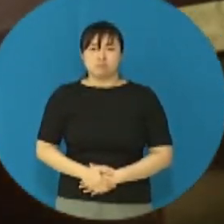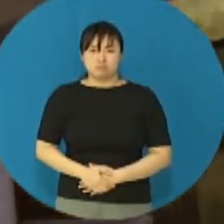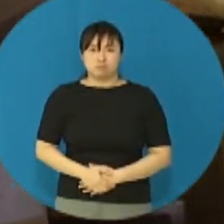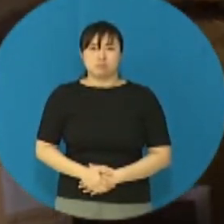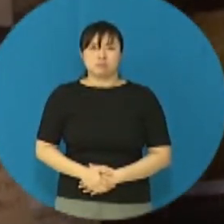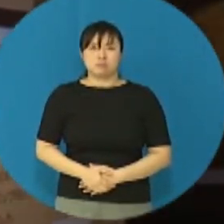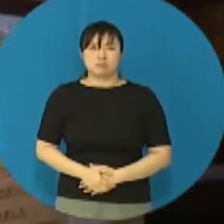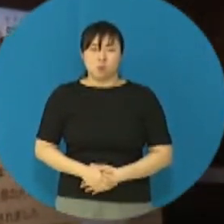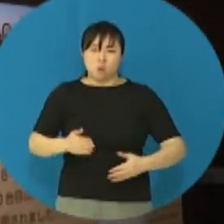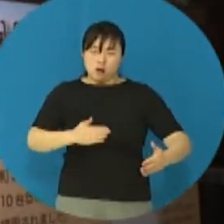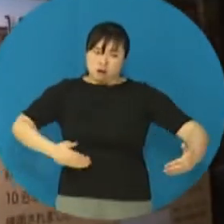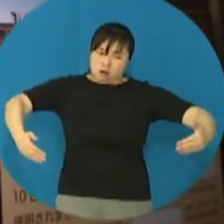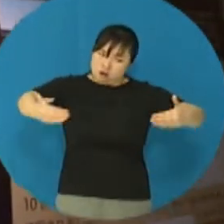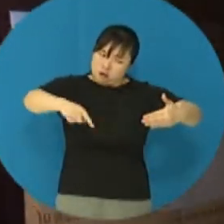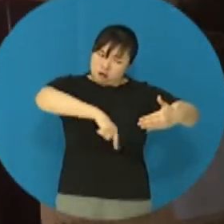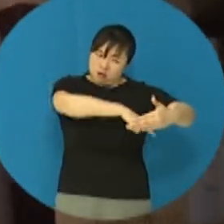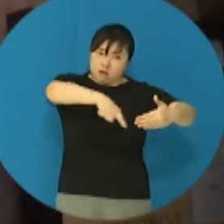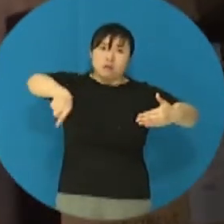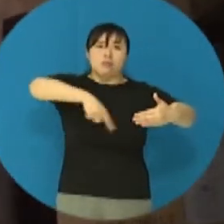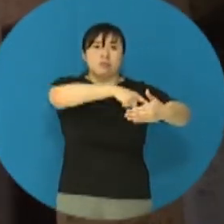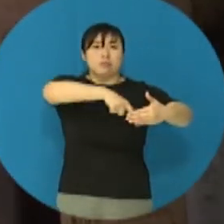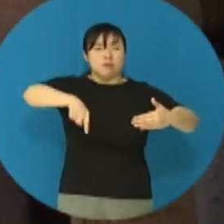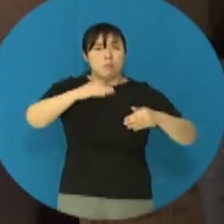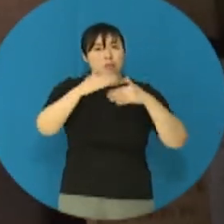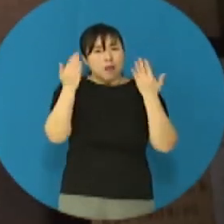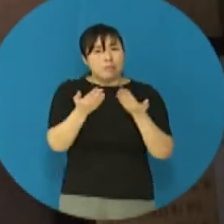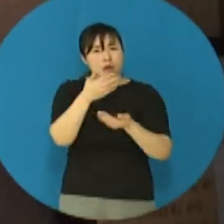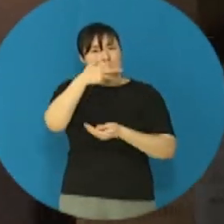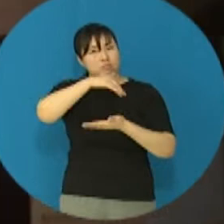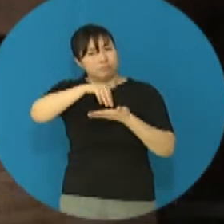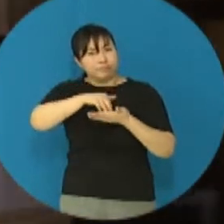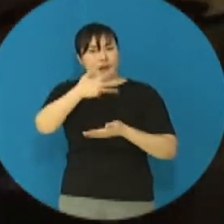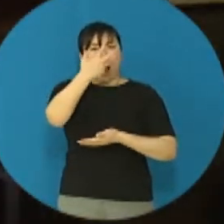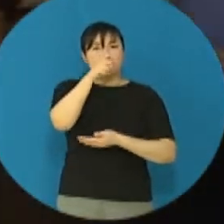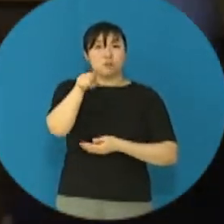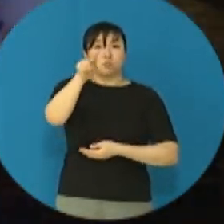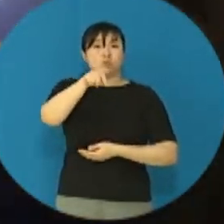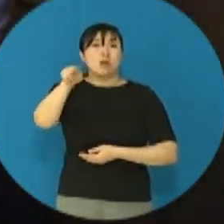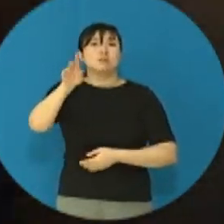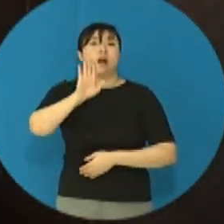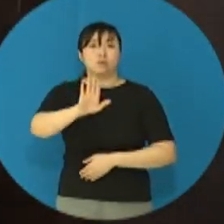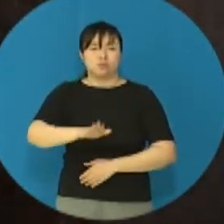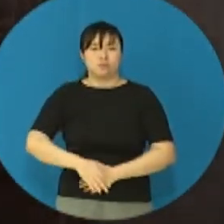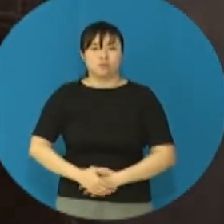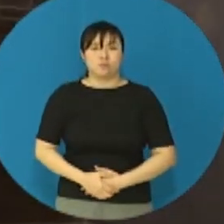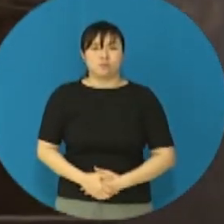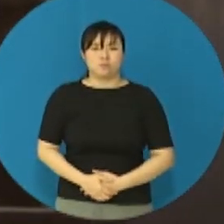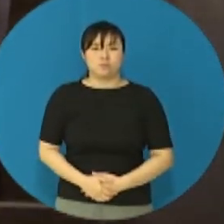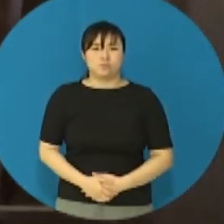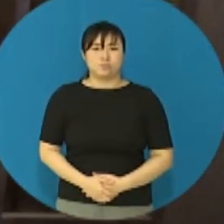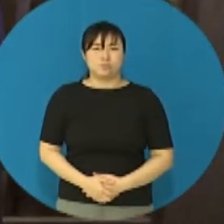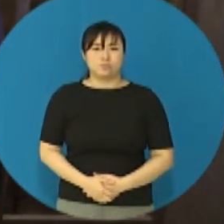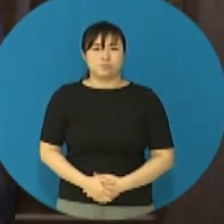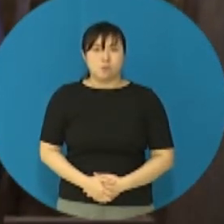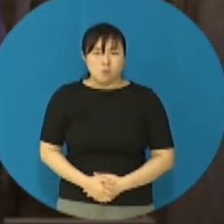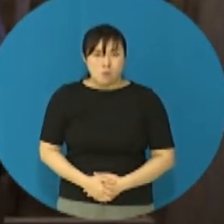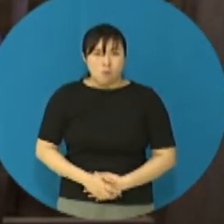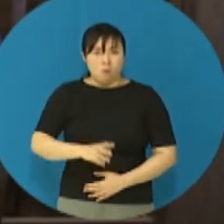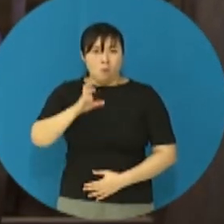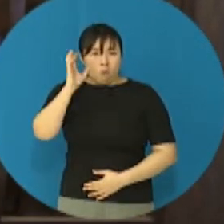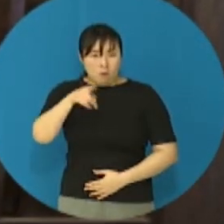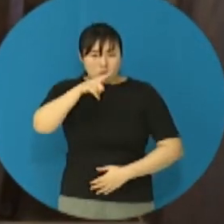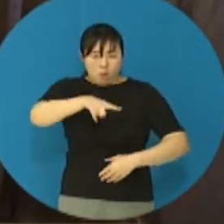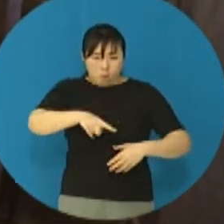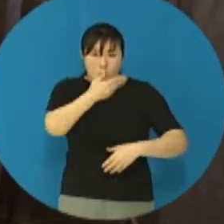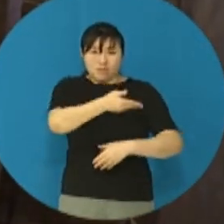がですね、80センチあります。 80センチ、すごい。これで勢いよく水を